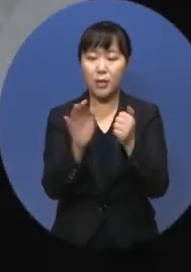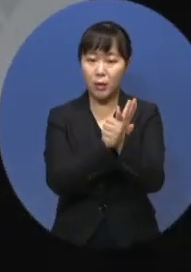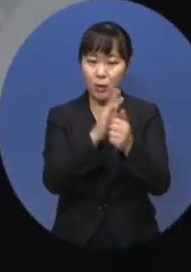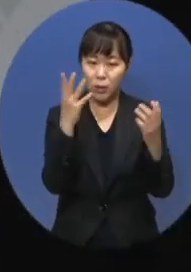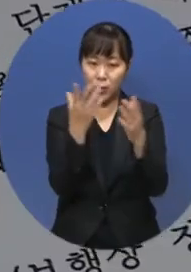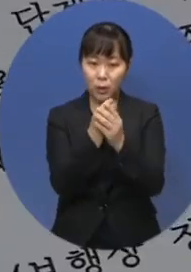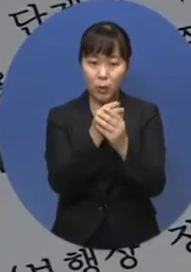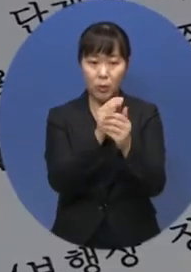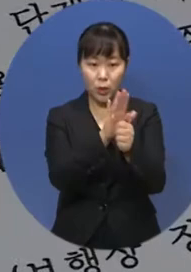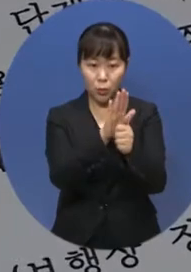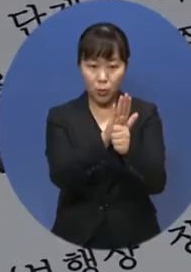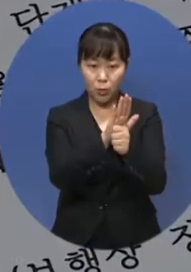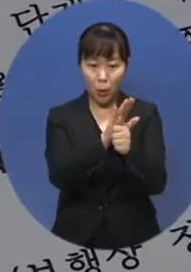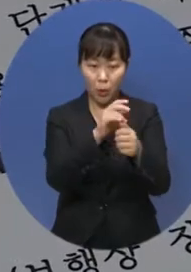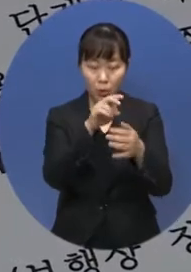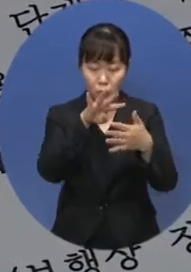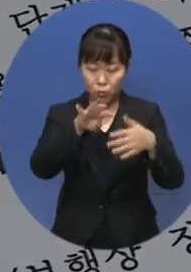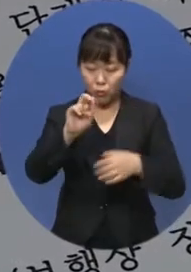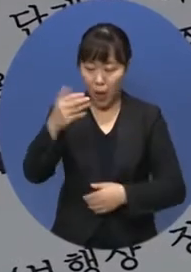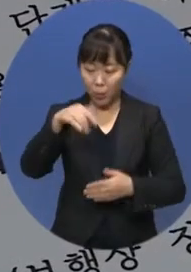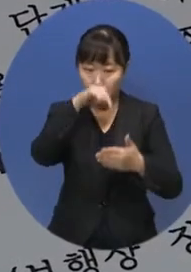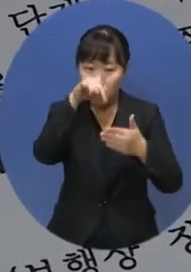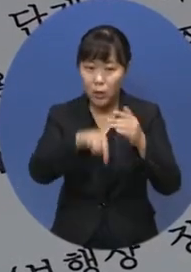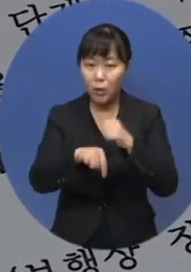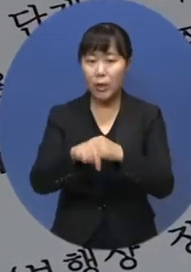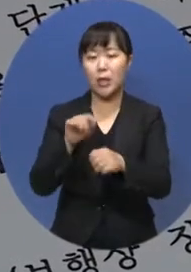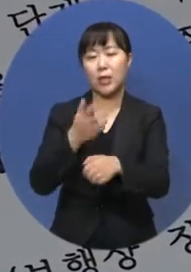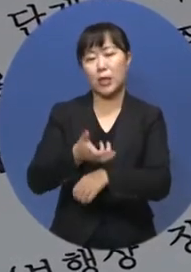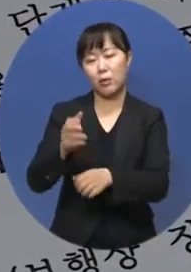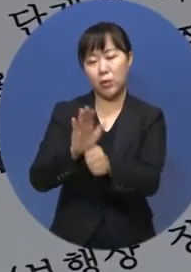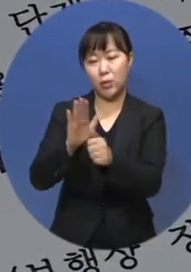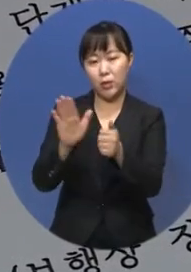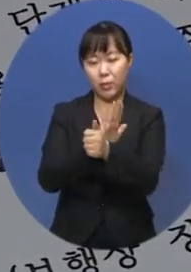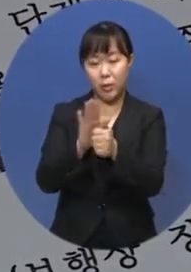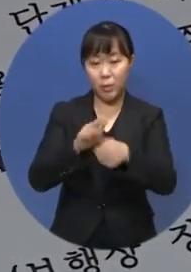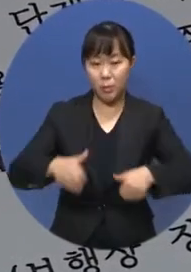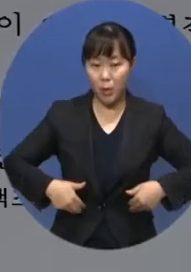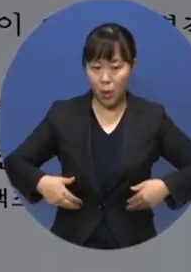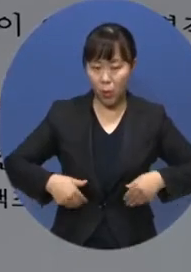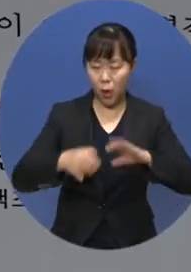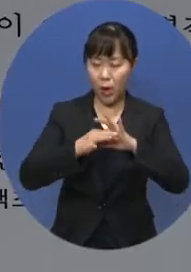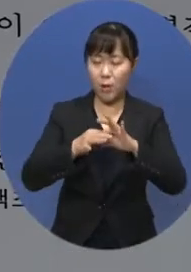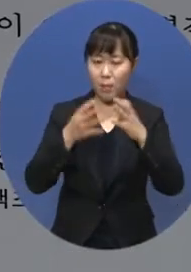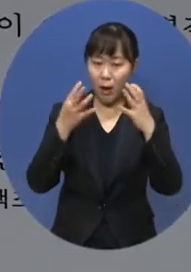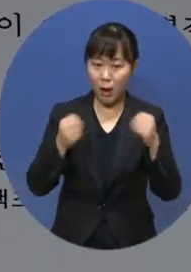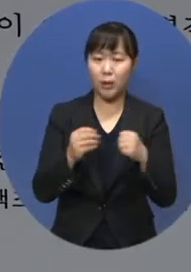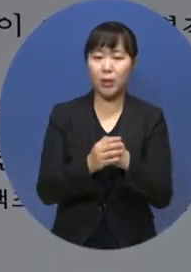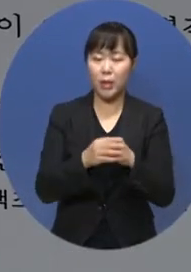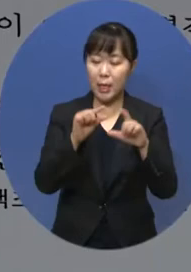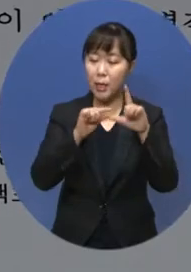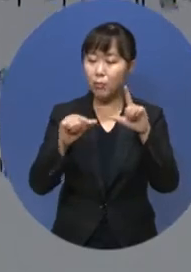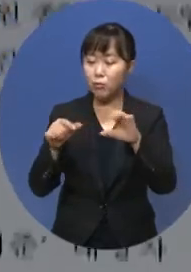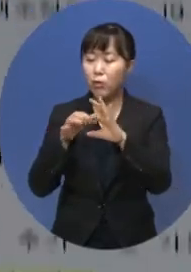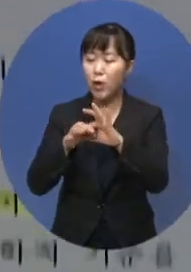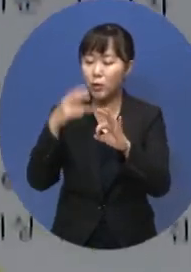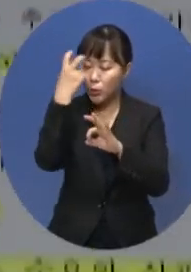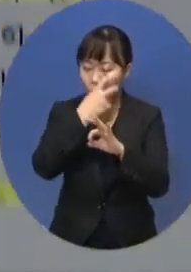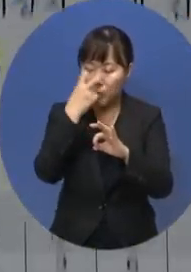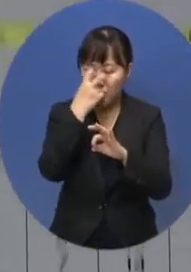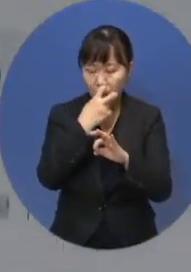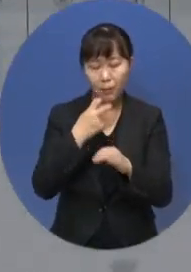종합조사 29개 지표 중 이동지원 서비스 필요도와 상관성이 높은 일부 지표에 대해 조사하게